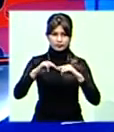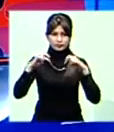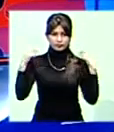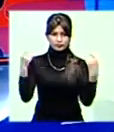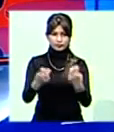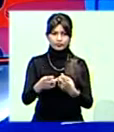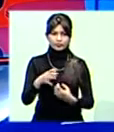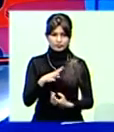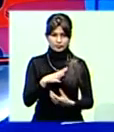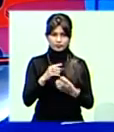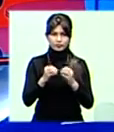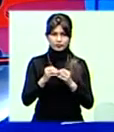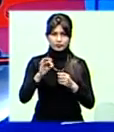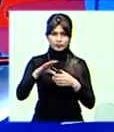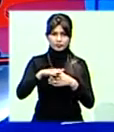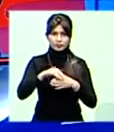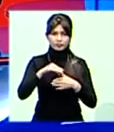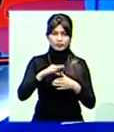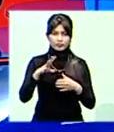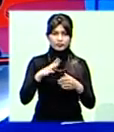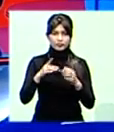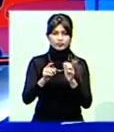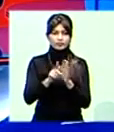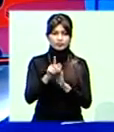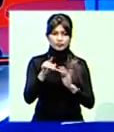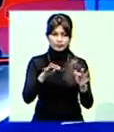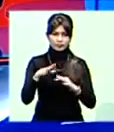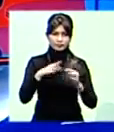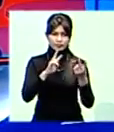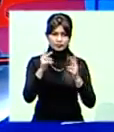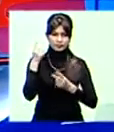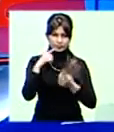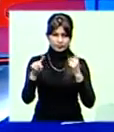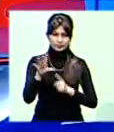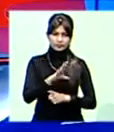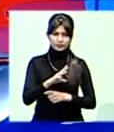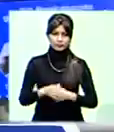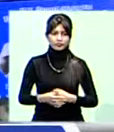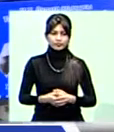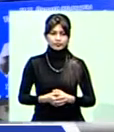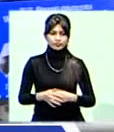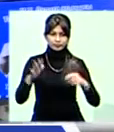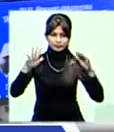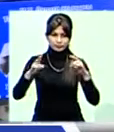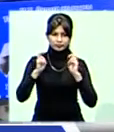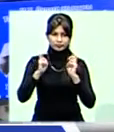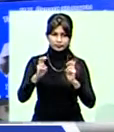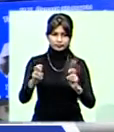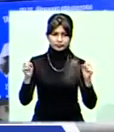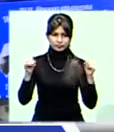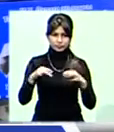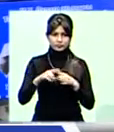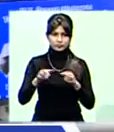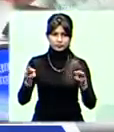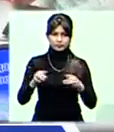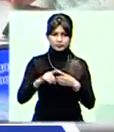өткізді. Ал тұңғыш президент саябағында үкіметтік емес жастар ұйымдарының қатысуымен флешмоб ұйымдастырылды. Дөңгелек үстел барысында жиналған қауым